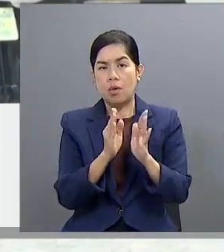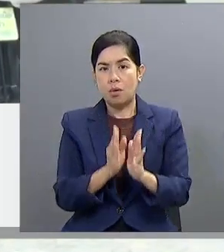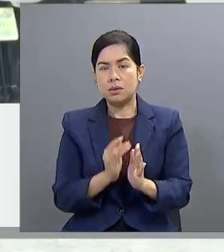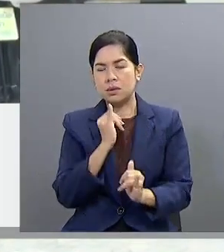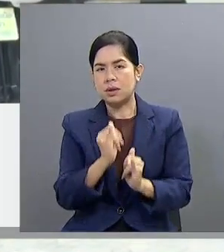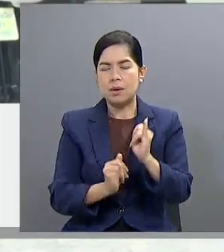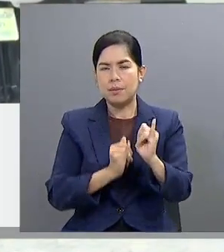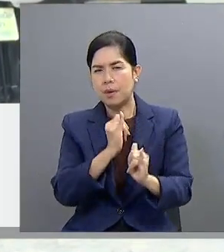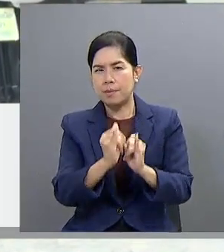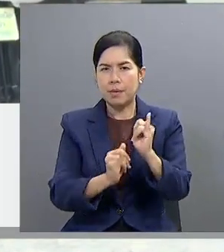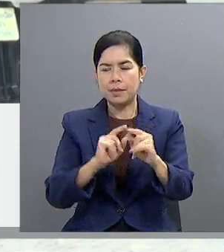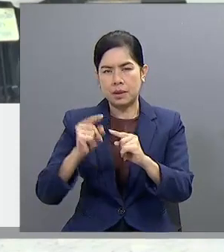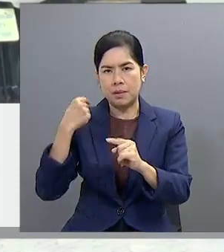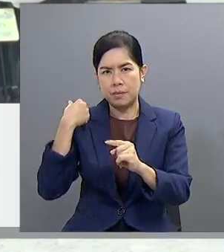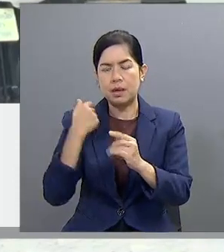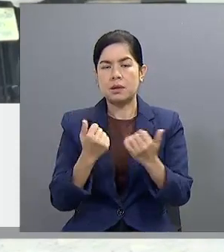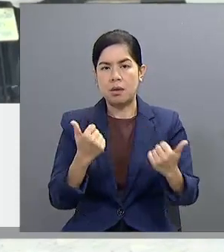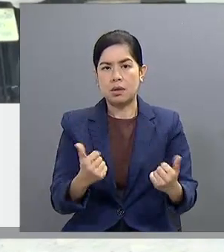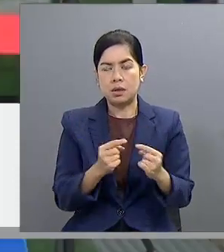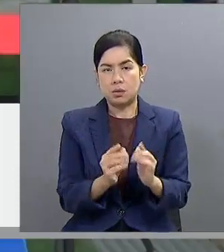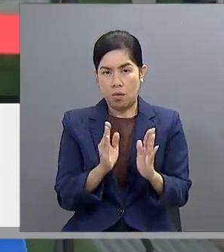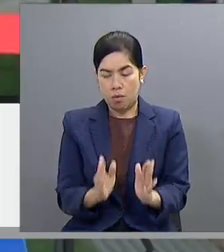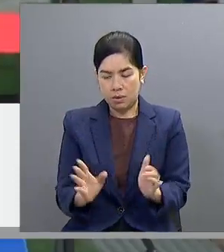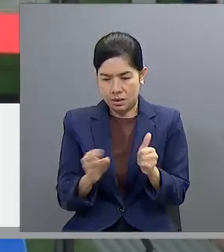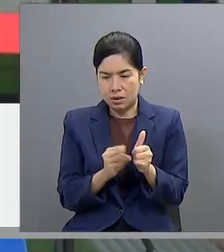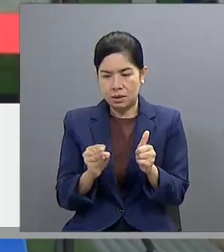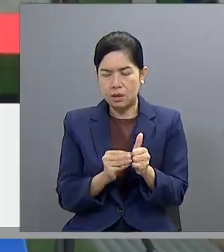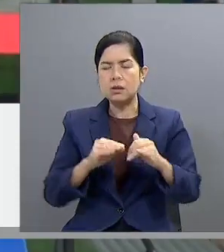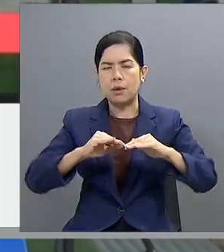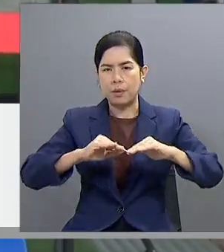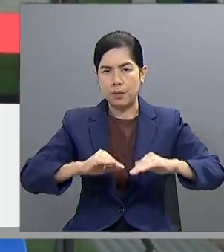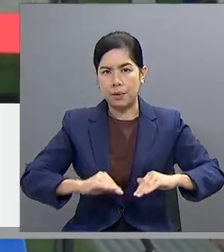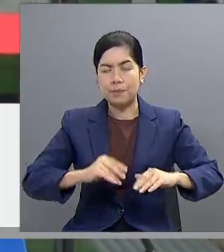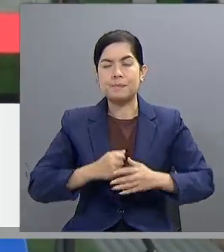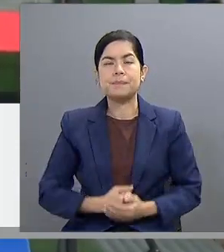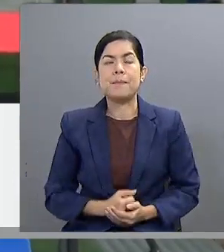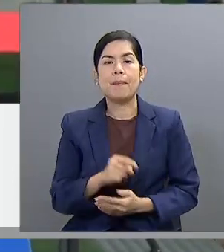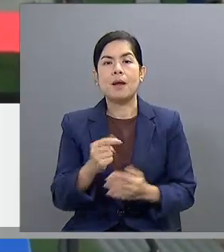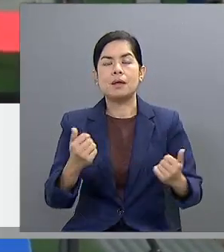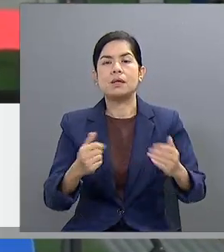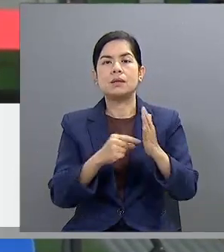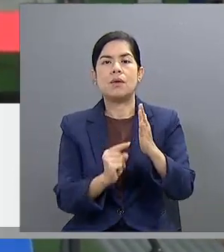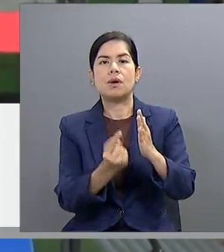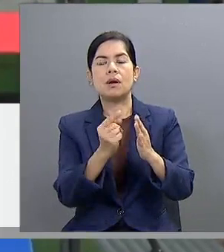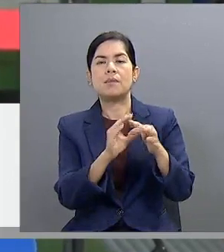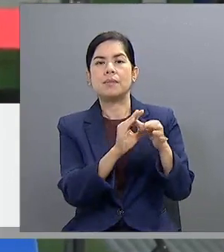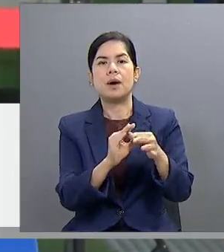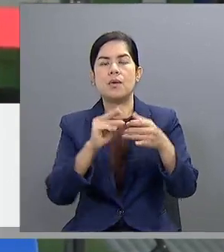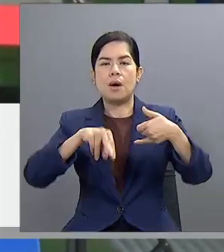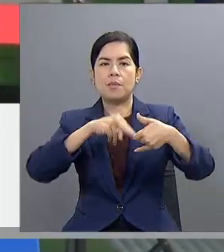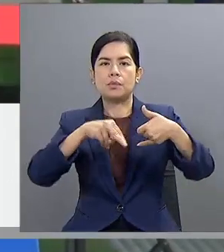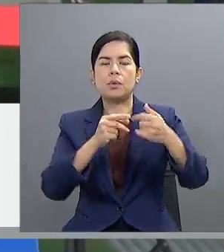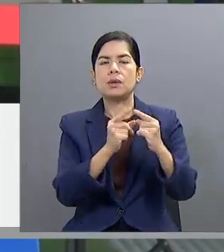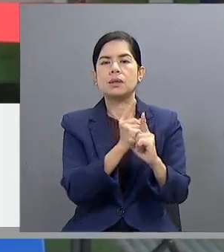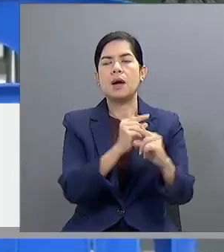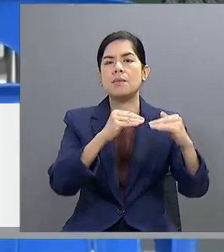ตอนนี้จำนวนผู้ป่วยติดเชื้อจะลดลงอย่างต่อเนื่องรวมถึงได้เริ่มใช้แนวทางในการตรวจรักษา 1 30ของประชาชนกัน